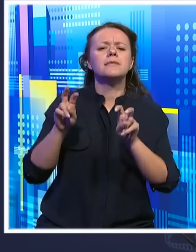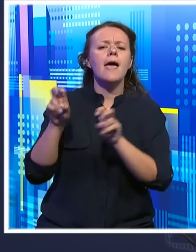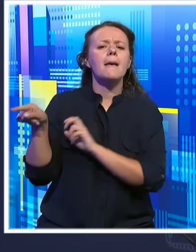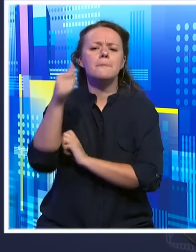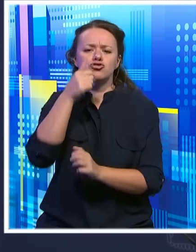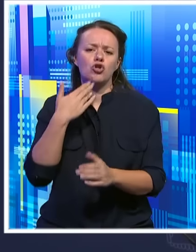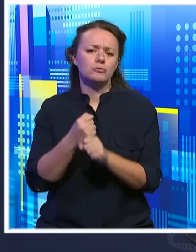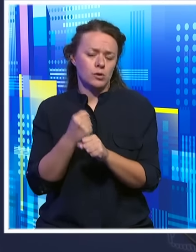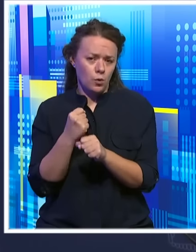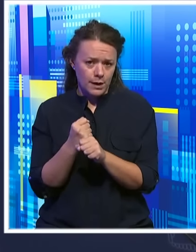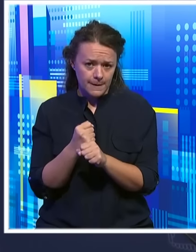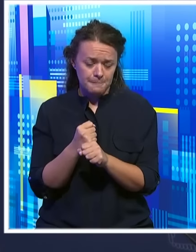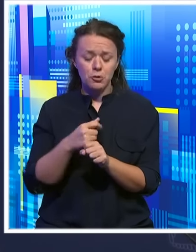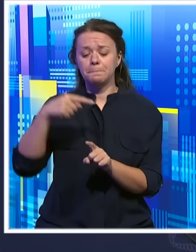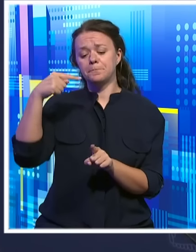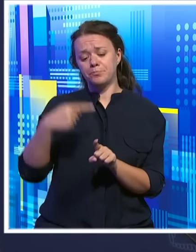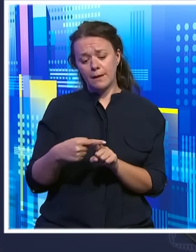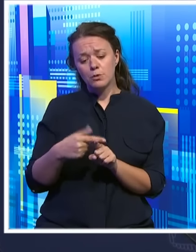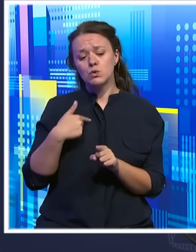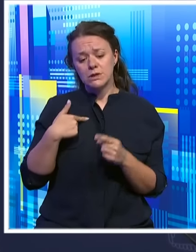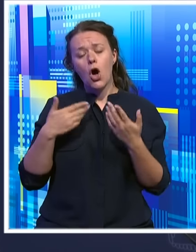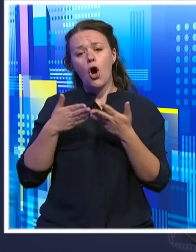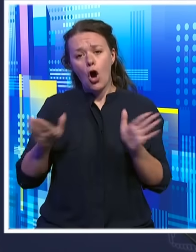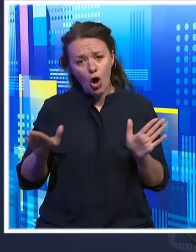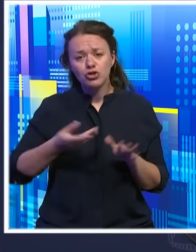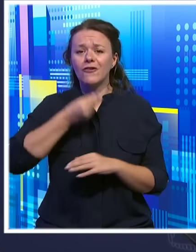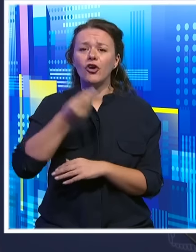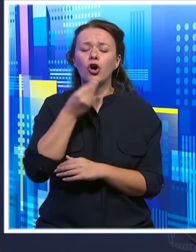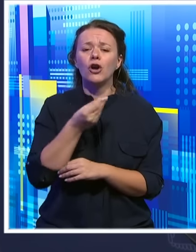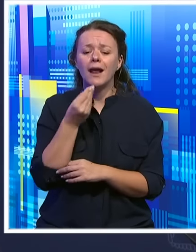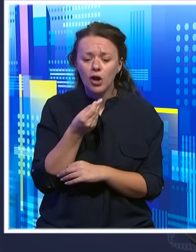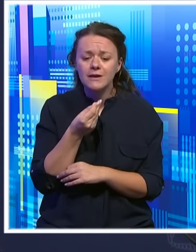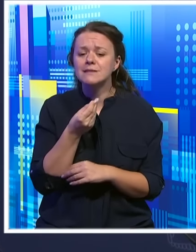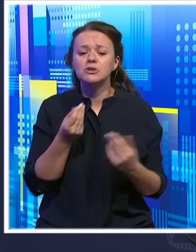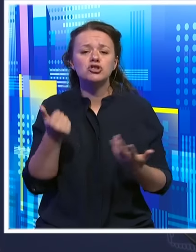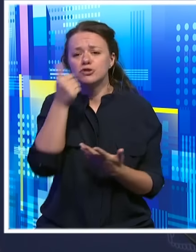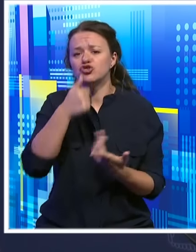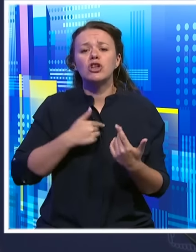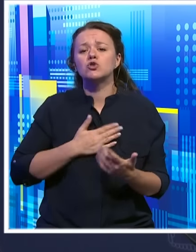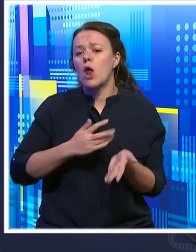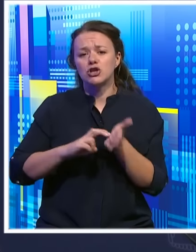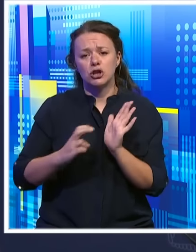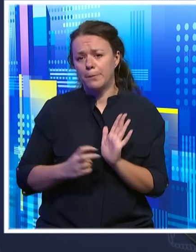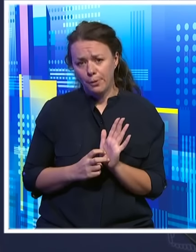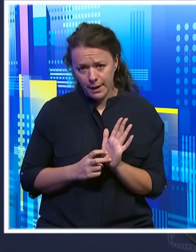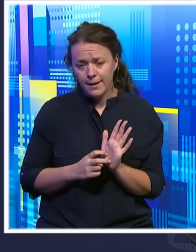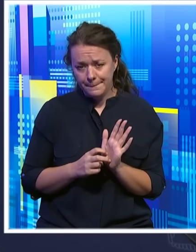govoriti otvoreno o onome šta su izazovi za nas, te vas molim